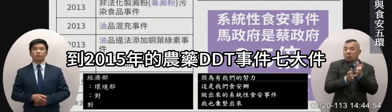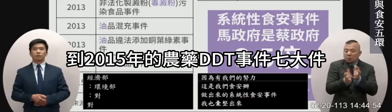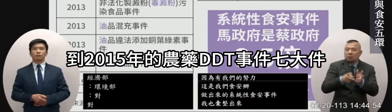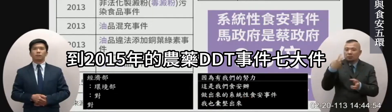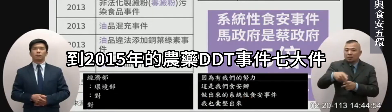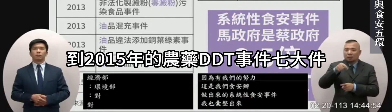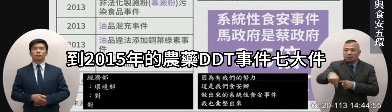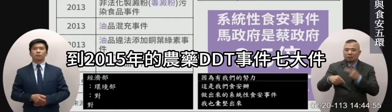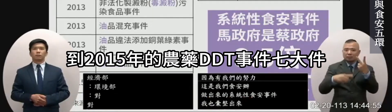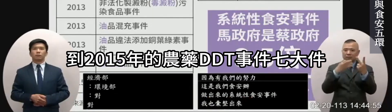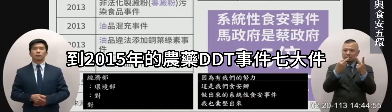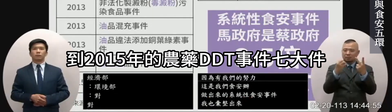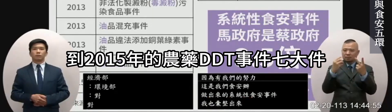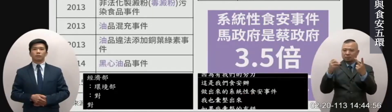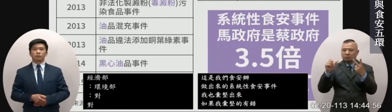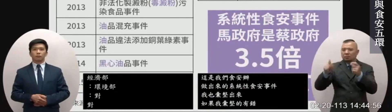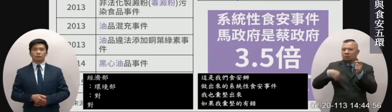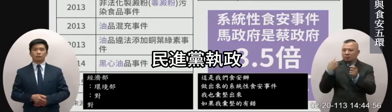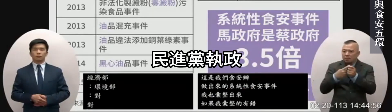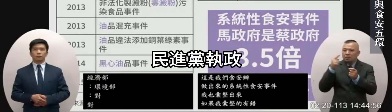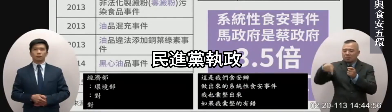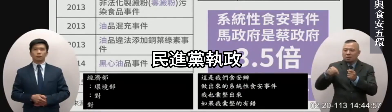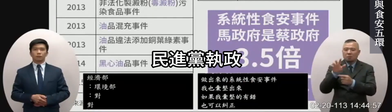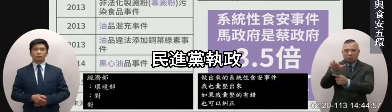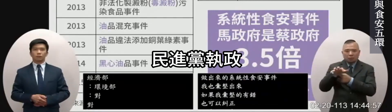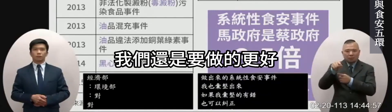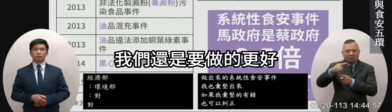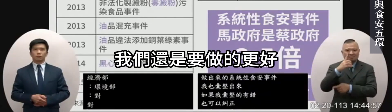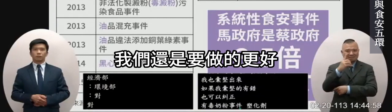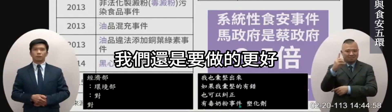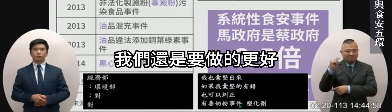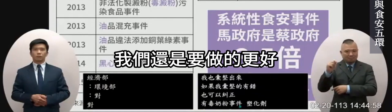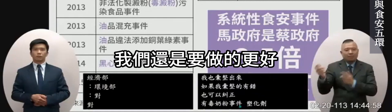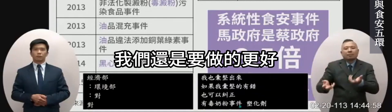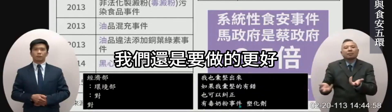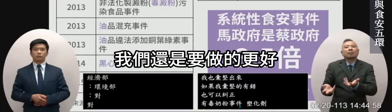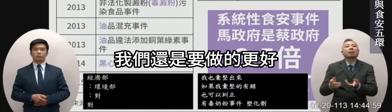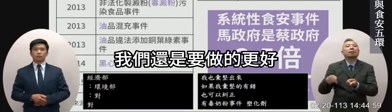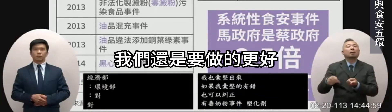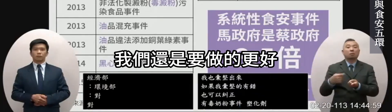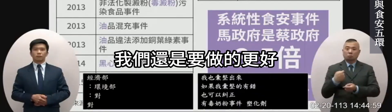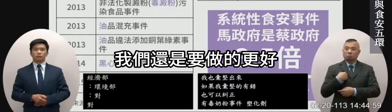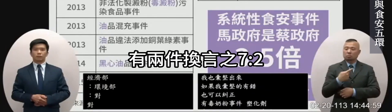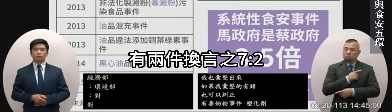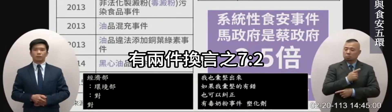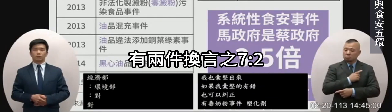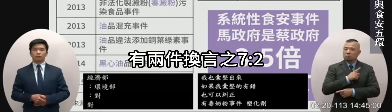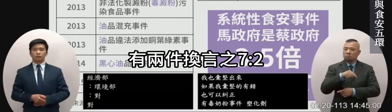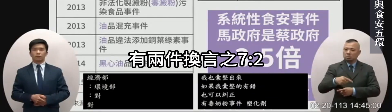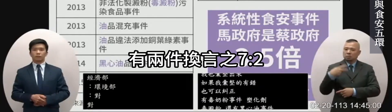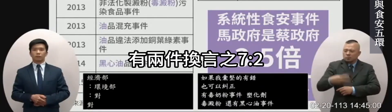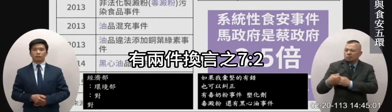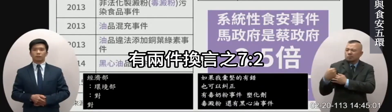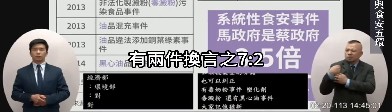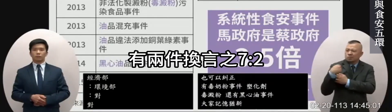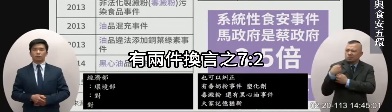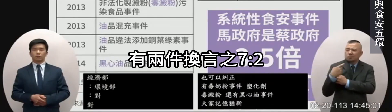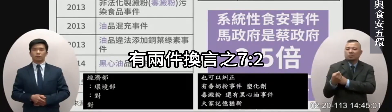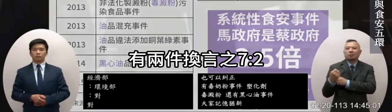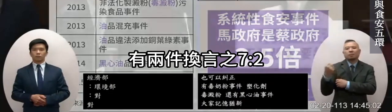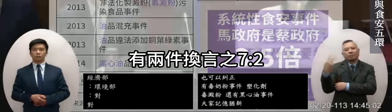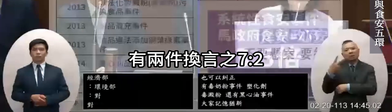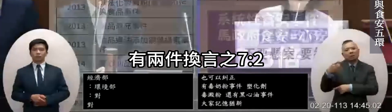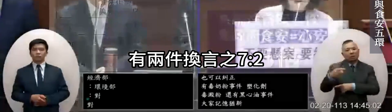DDT 事件，七大件。民进党执政，我们还是要做得更好，有两件。换言